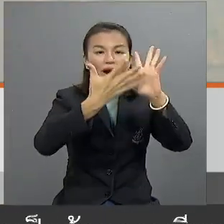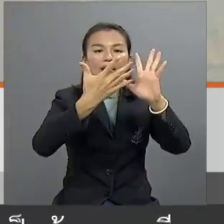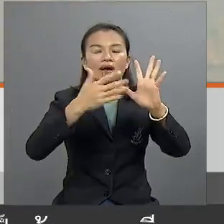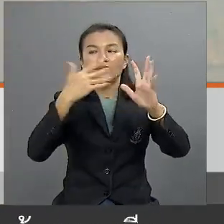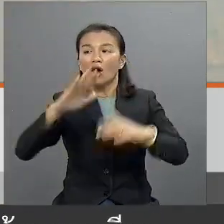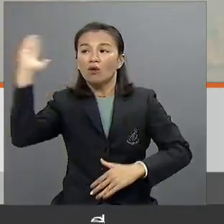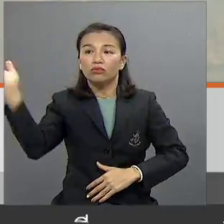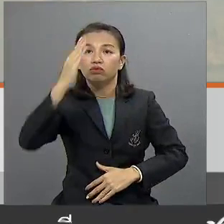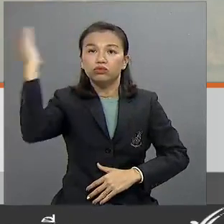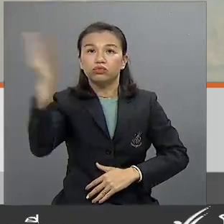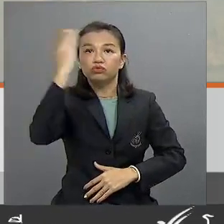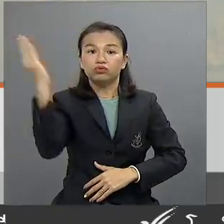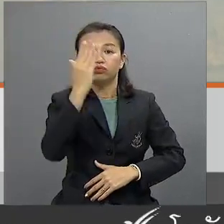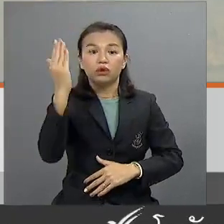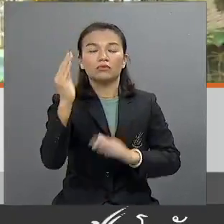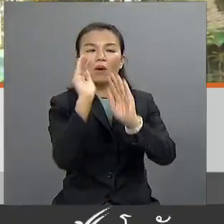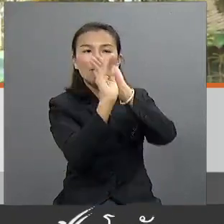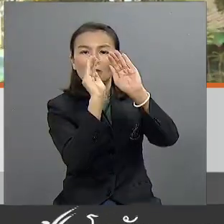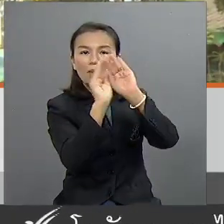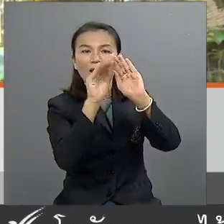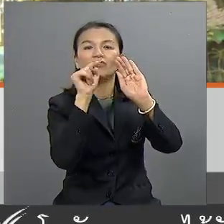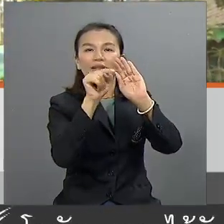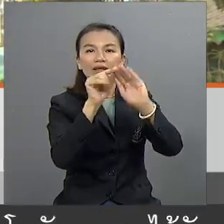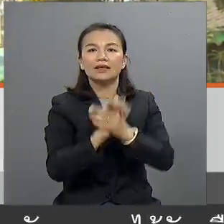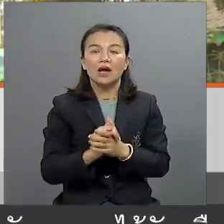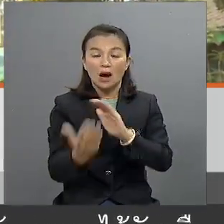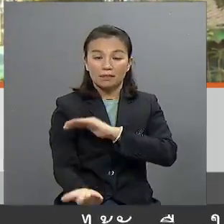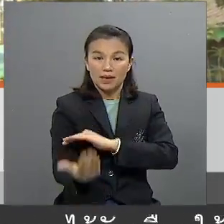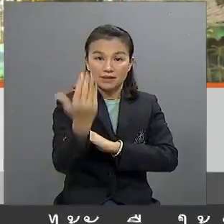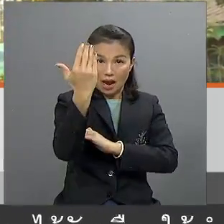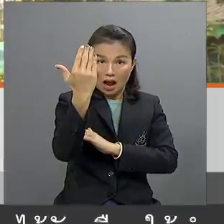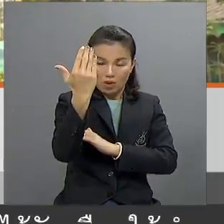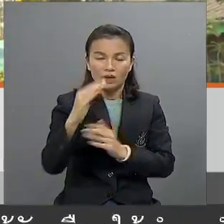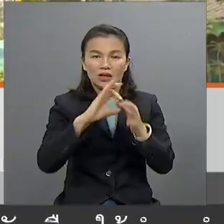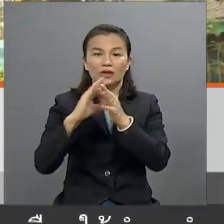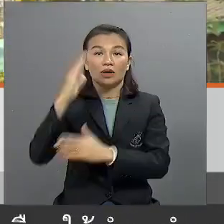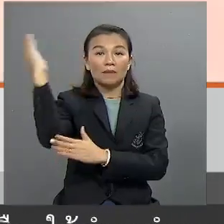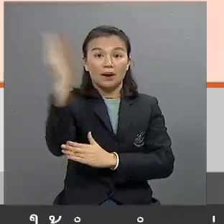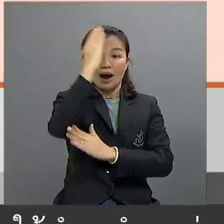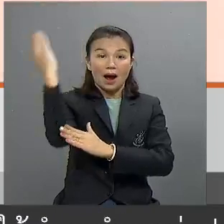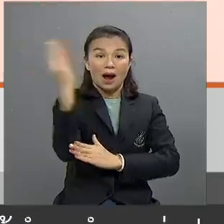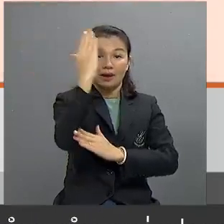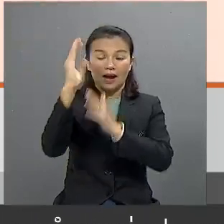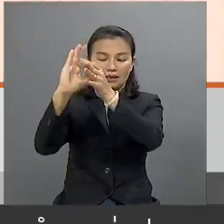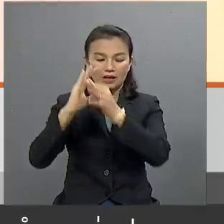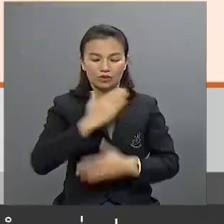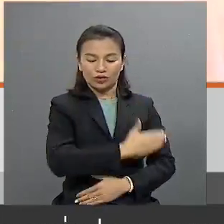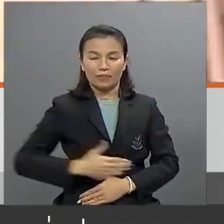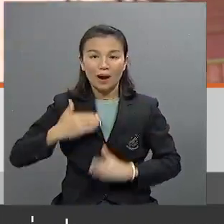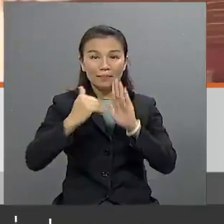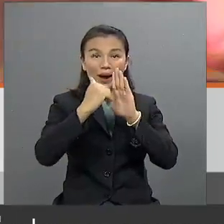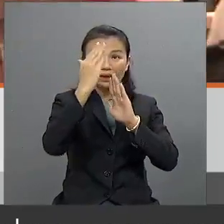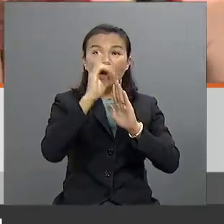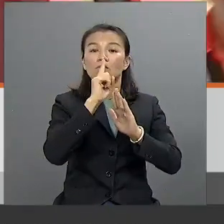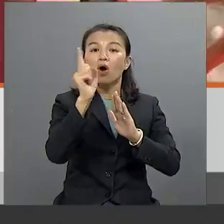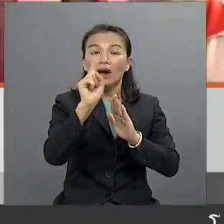ล่าสุดเช้าที่ผ่านมาเว็บไซต์รายงานดัชนีคุณภาพอากาศเพื่อสุขภาพชาวเหนือรายงานค่าฝุ่น PM 2.5 บริเวณเทศบาลตำ